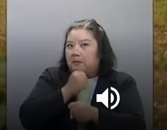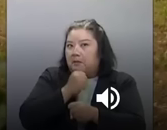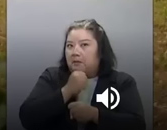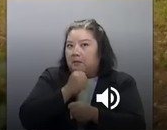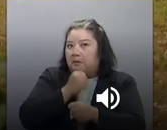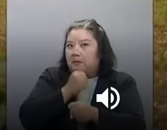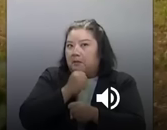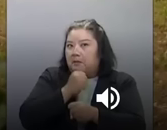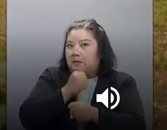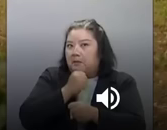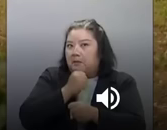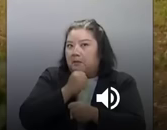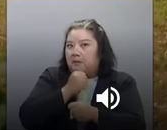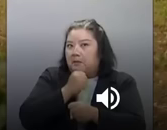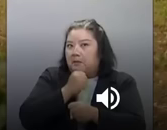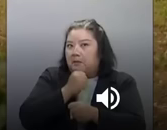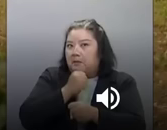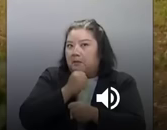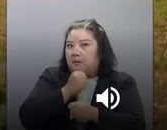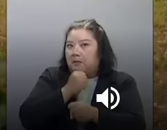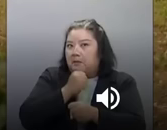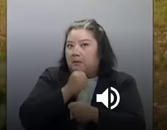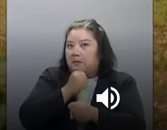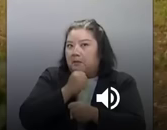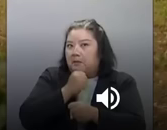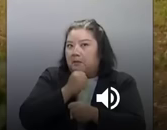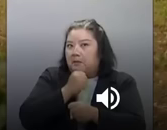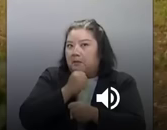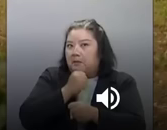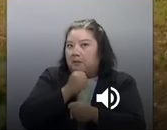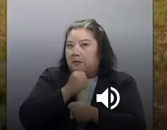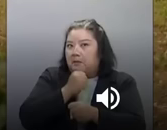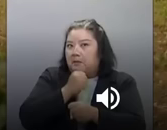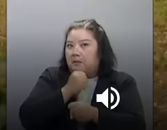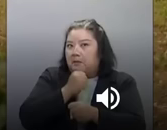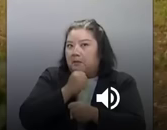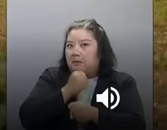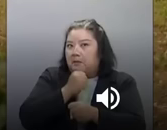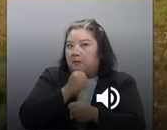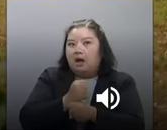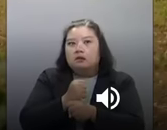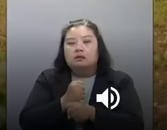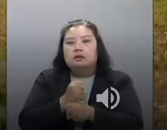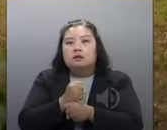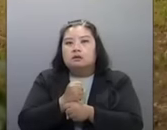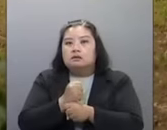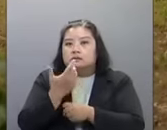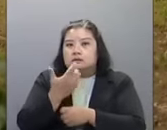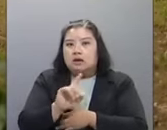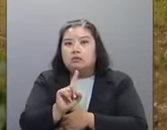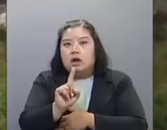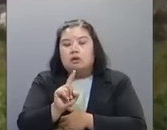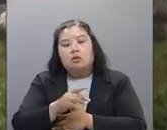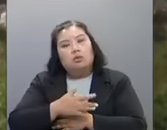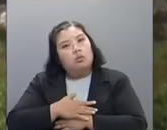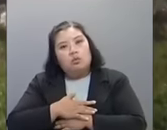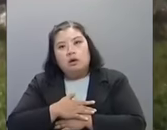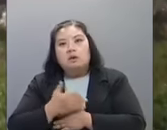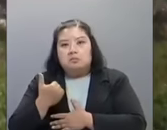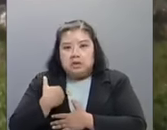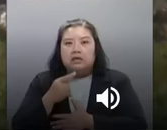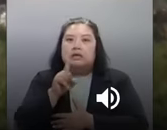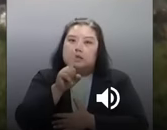ผ้าดอกลุละกาติดผ้าอาเดียกาเลนหนึ่งหรอมาตาเลวิติดผ้าอย่างผู้นี้หรอ และก็ต้องมาบาดเจ็บหรือ